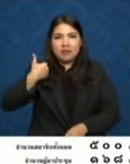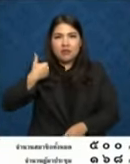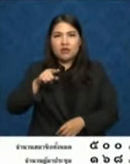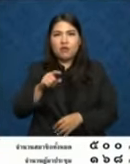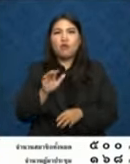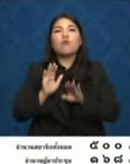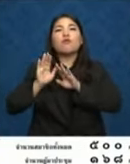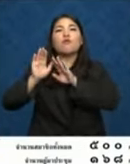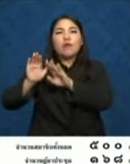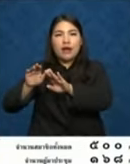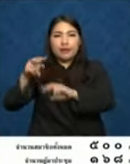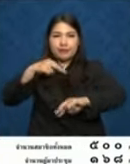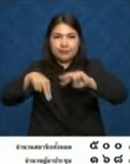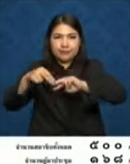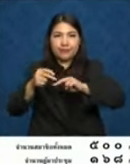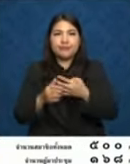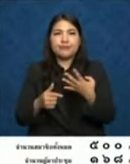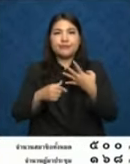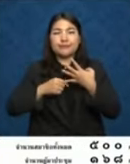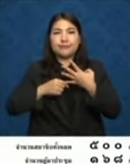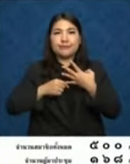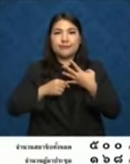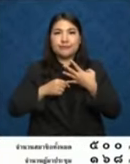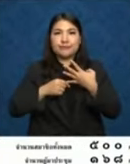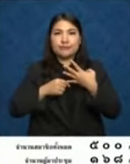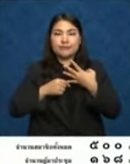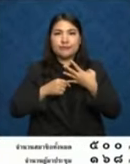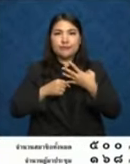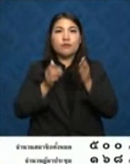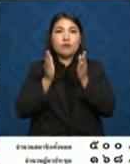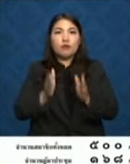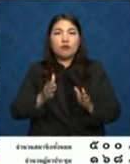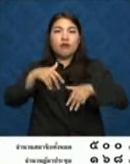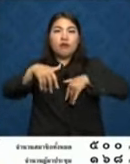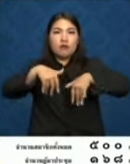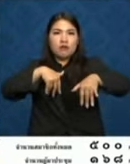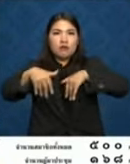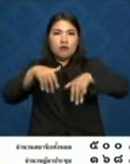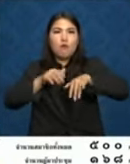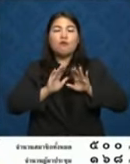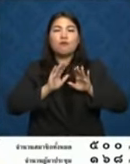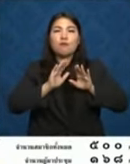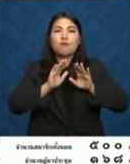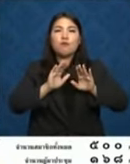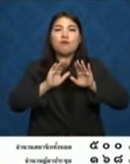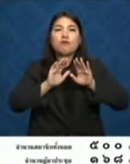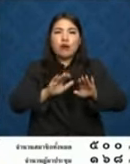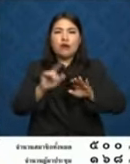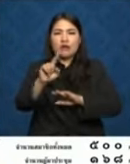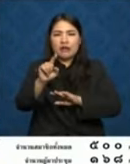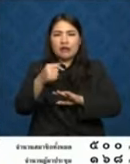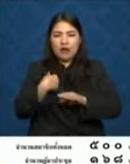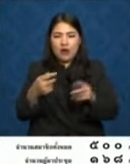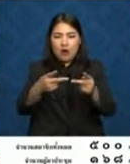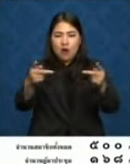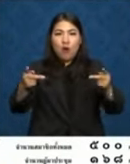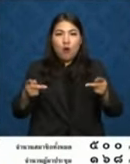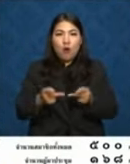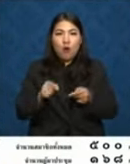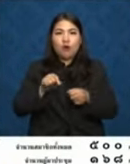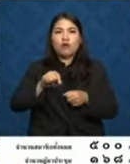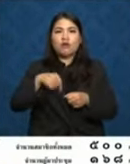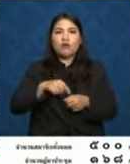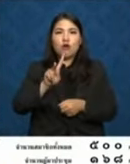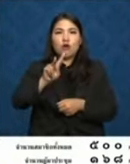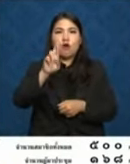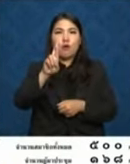าจะทำยังไงกันดีข้อ4นะครับประชาชนนะครับฝากข้อกังวลมาเยอะมากเลยนะครับเรื่องเกาะกูดนะครับซึ่งเป็นพื้น